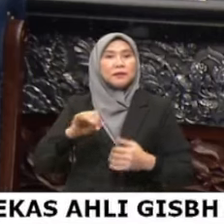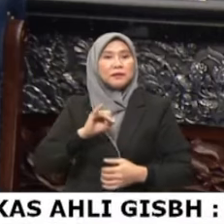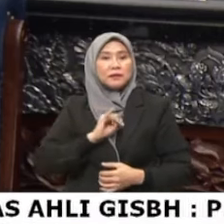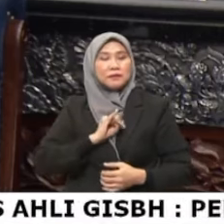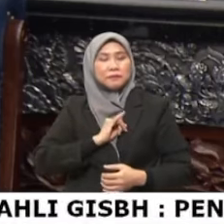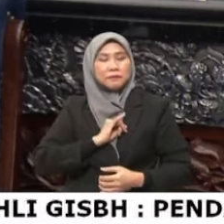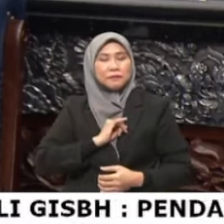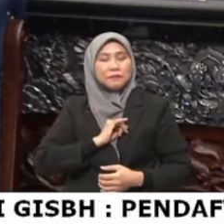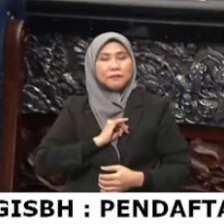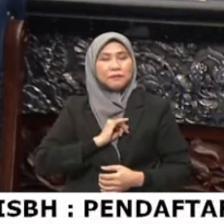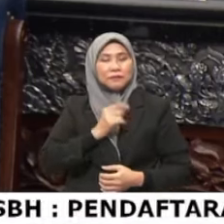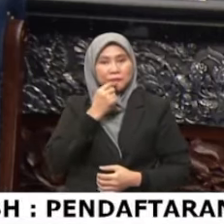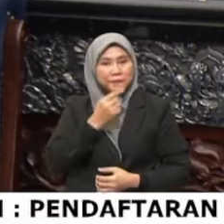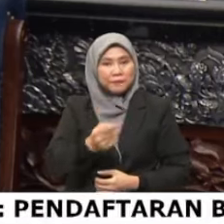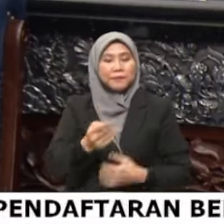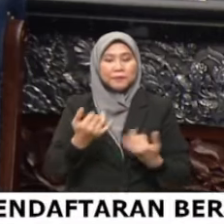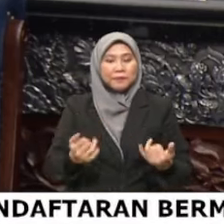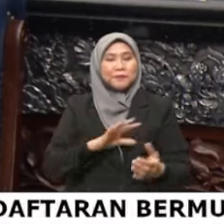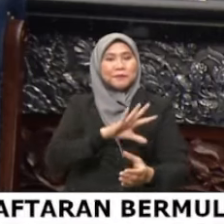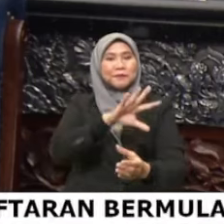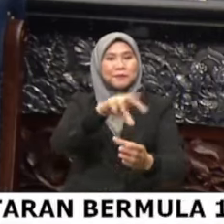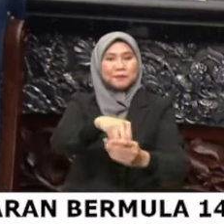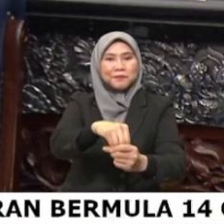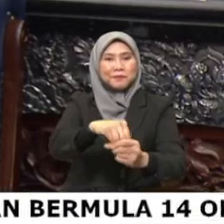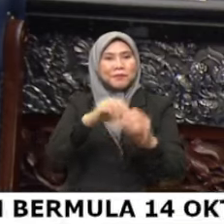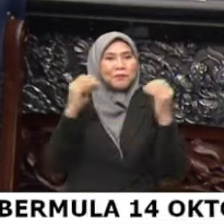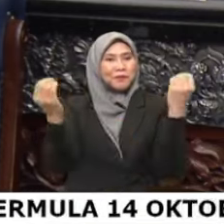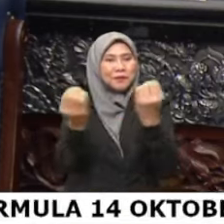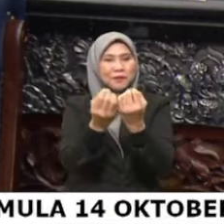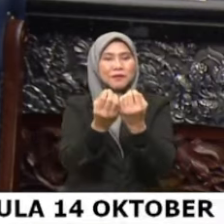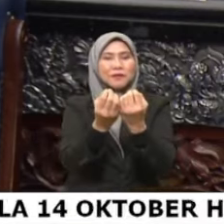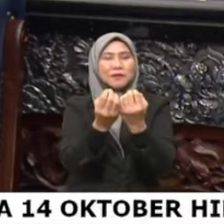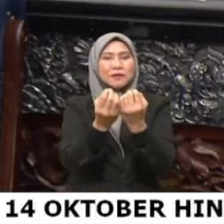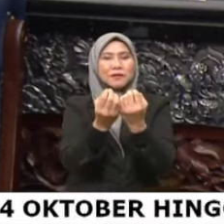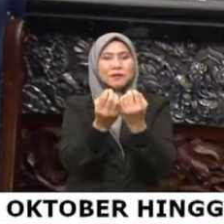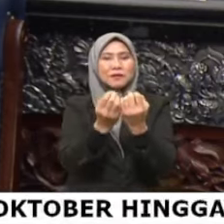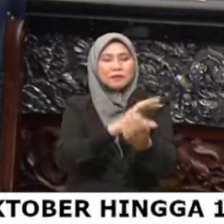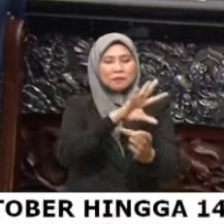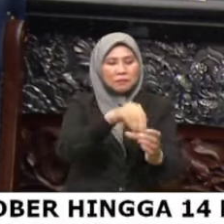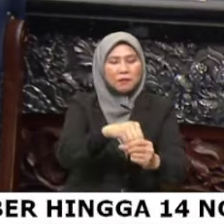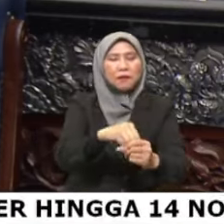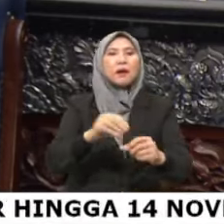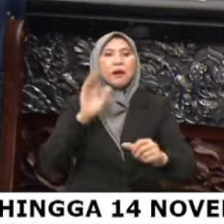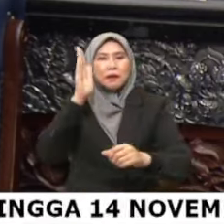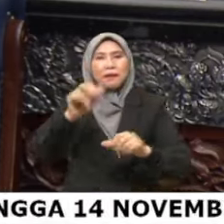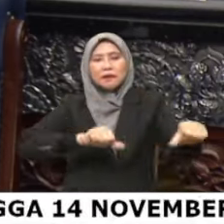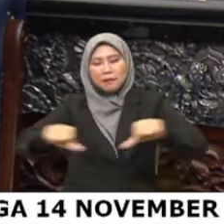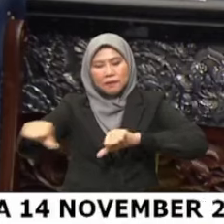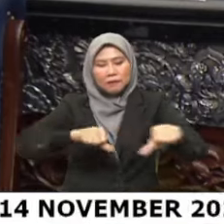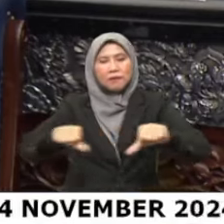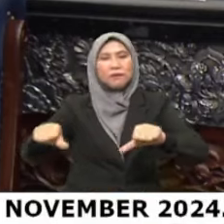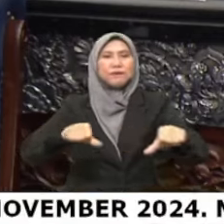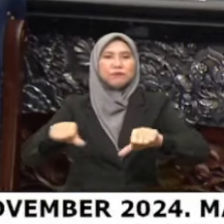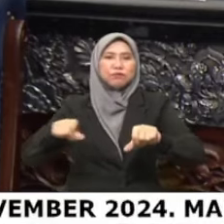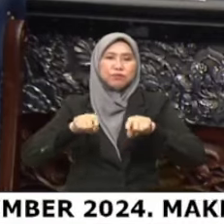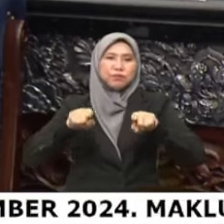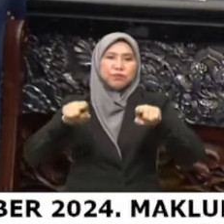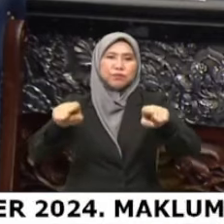menyatakan bahawa keterlibatan kita dalam mana juga organisasi, kita akan bergerak secara aktif dan juga